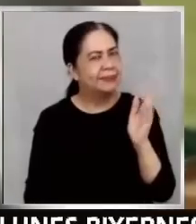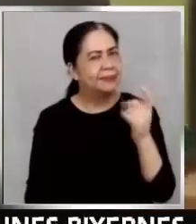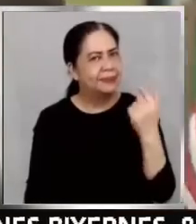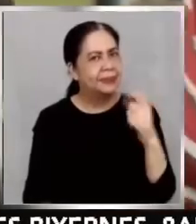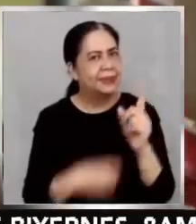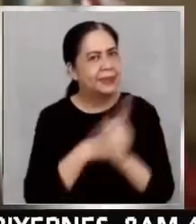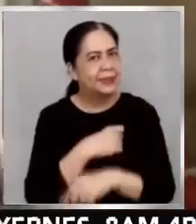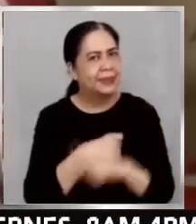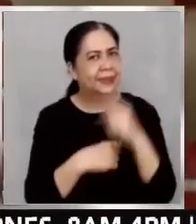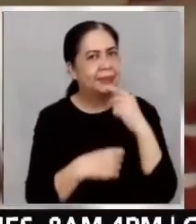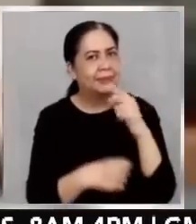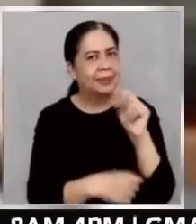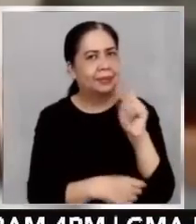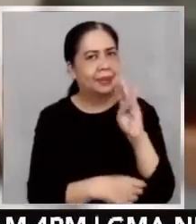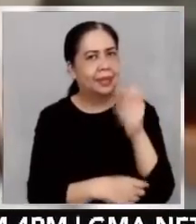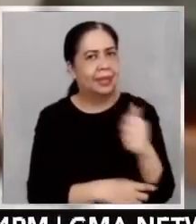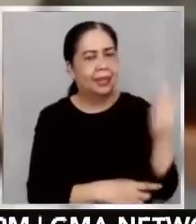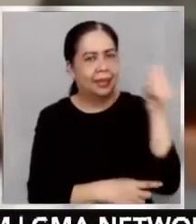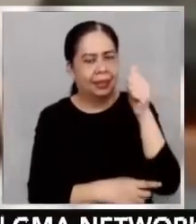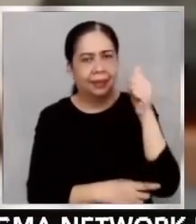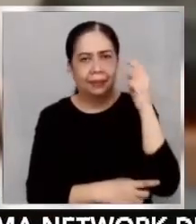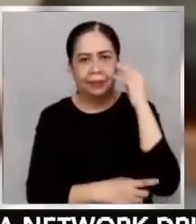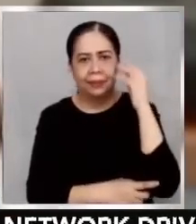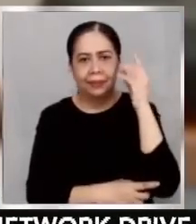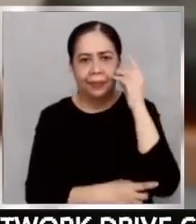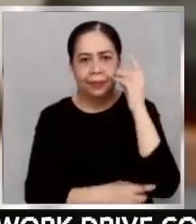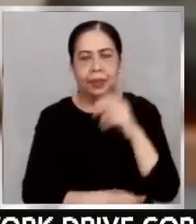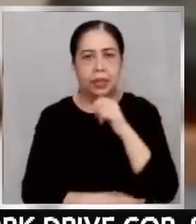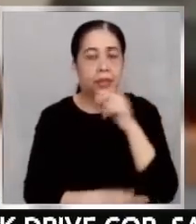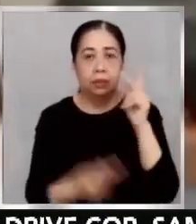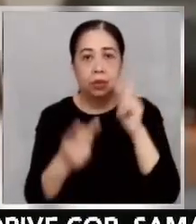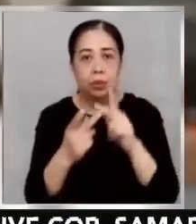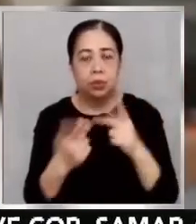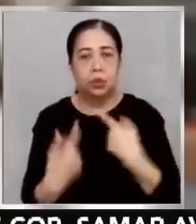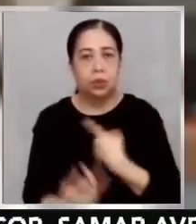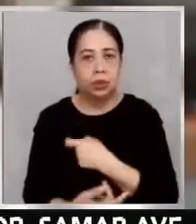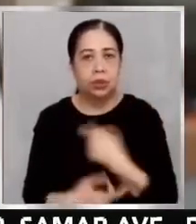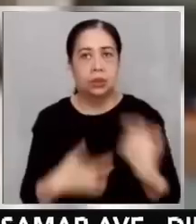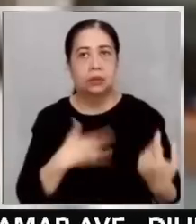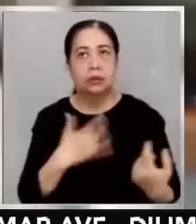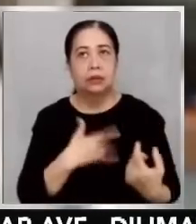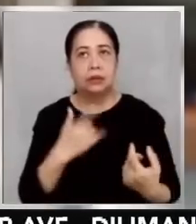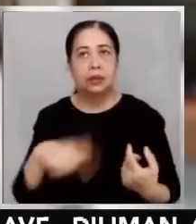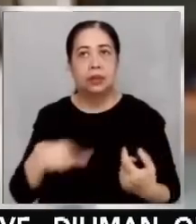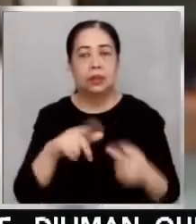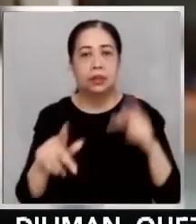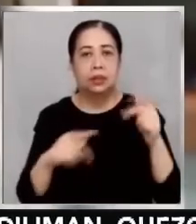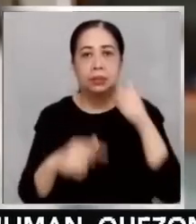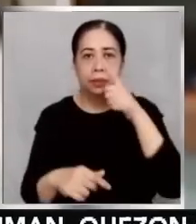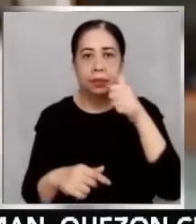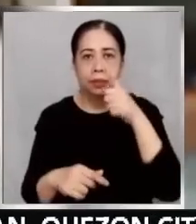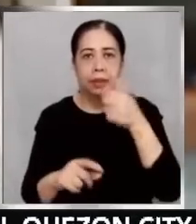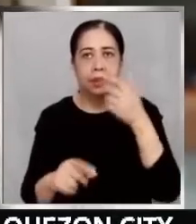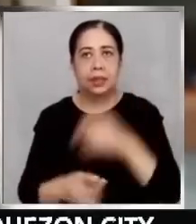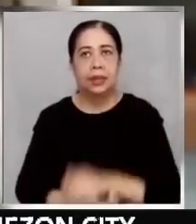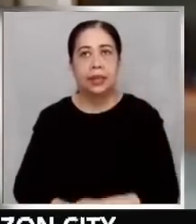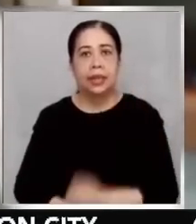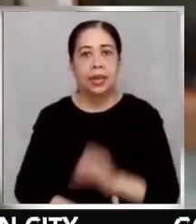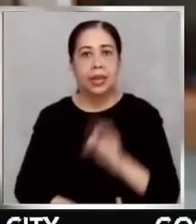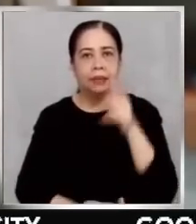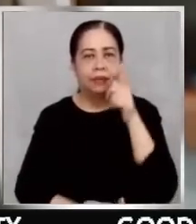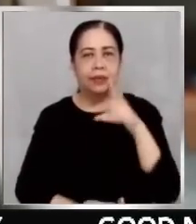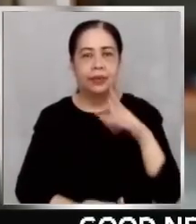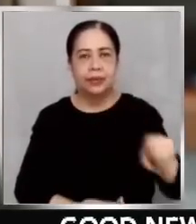NBI Director Medardo de Lemos. Hindi namin intensyon na makasakit ng damdamin ng ating kababaihan. Kung naging offensive man